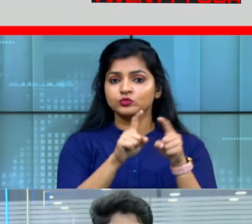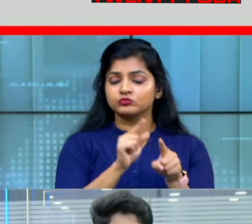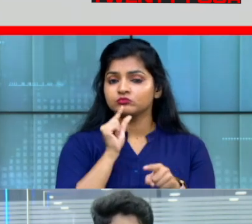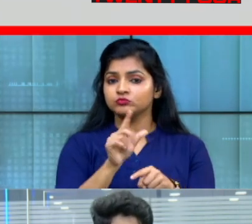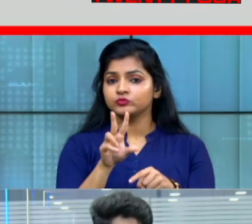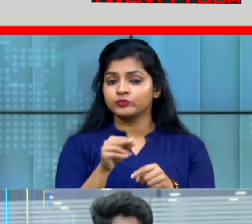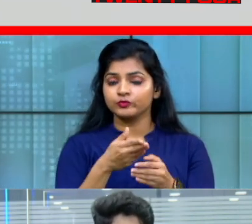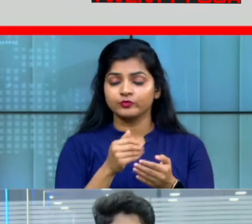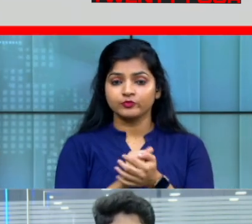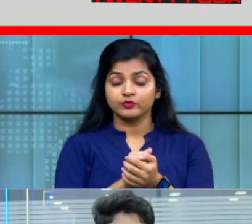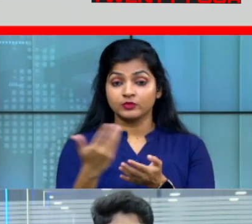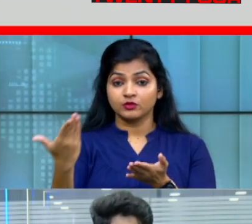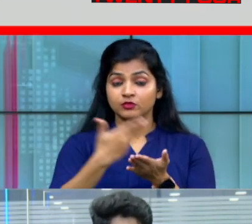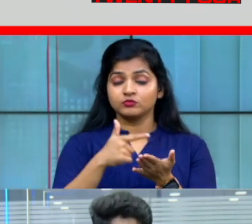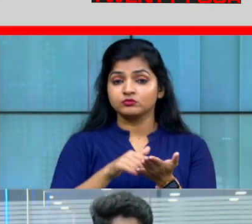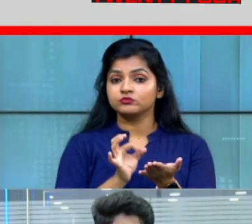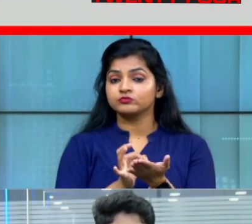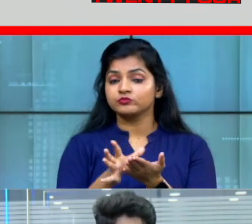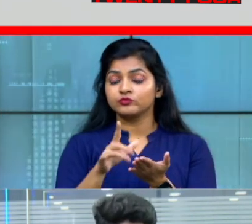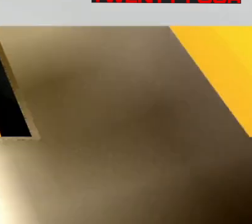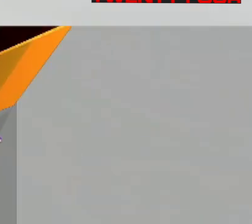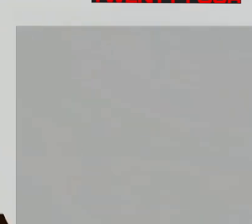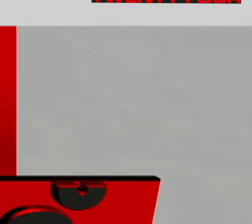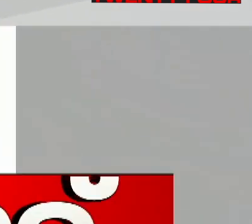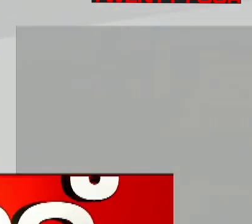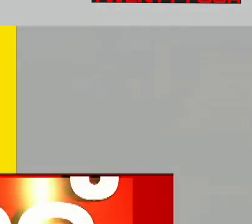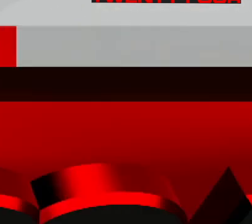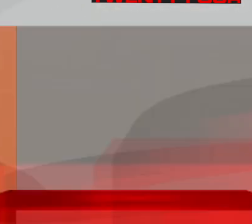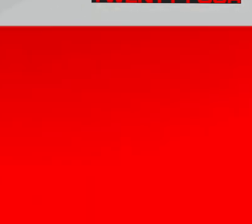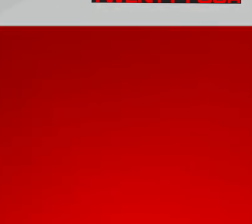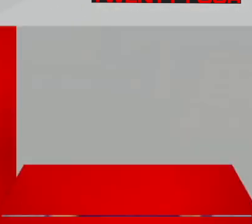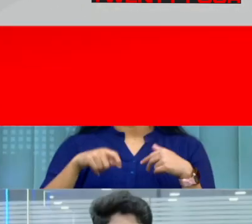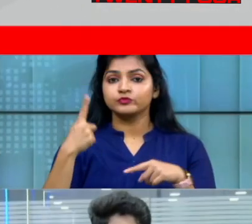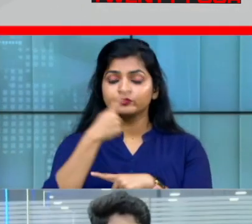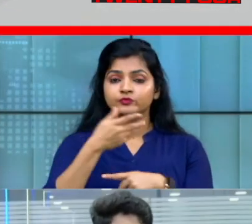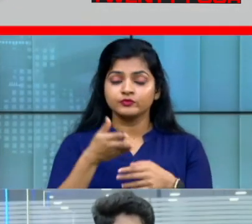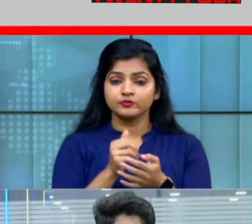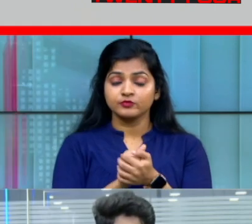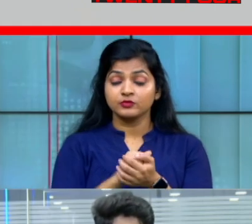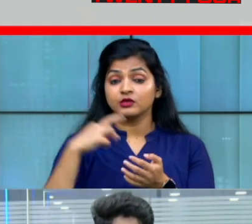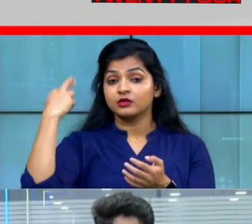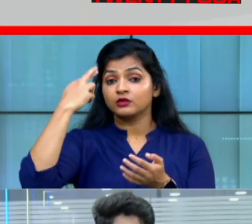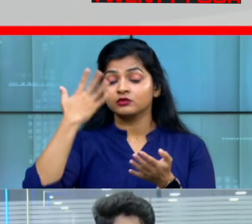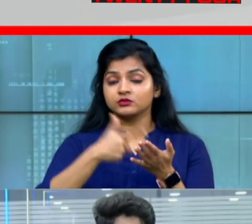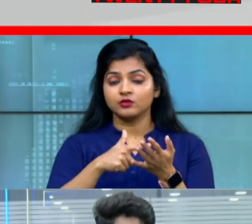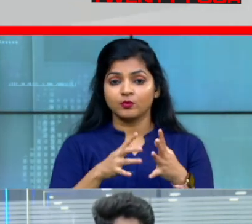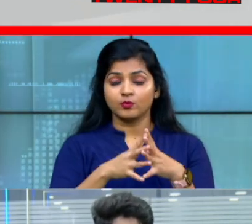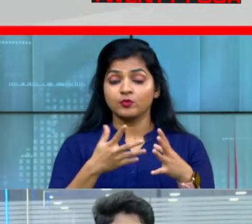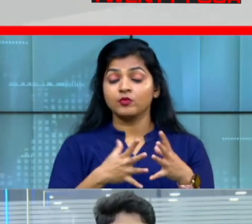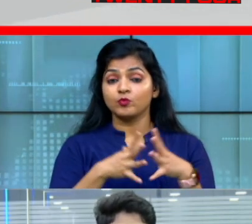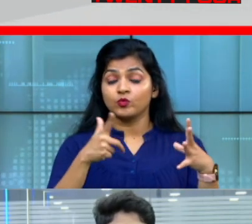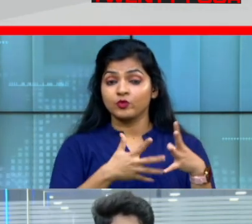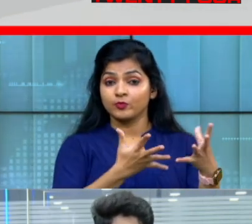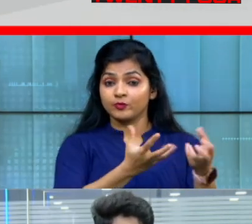ഈ ഹർജി തള്ളിക്കൊണ്ട് ഒരു തീരുമാനത്തിലേക്ക് എത്തുകയാണ് ഉണ്ടായത്. കാരണം ഇതിൽ ഈ ബൾക്ക് പർച്ചേസിംഗ് നടത്തുമ്പോൾ പൊതുവെ ക്രെഡിറ്റ്